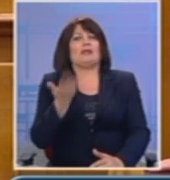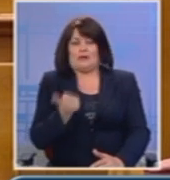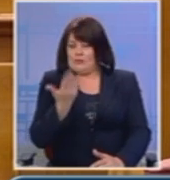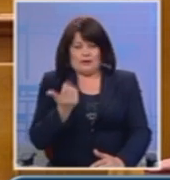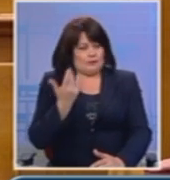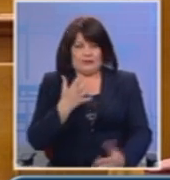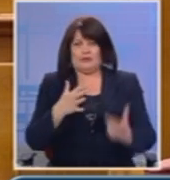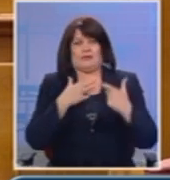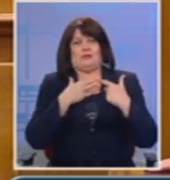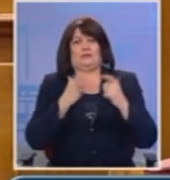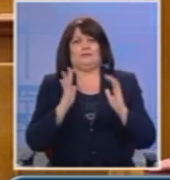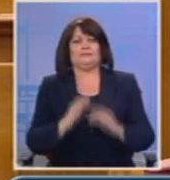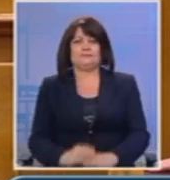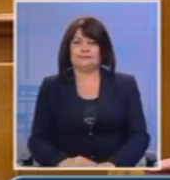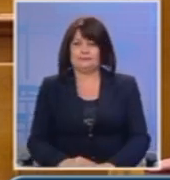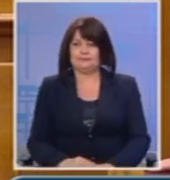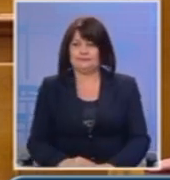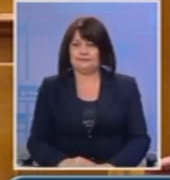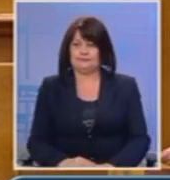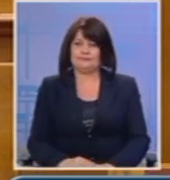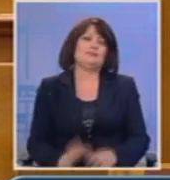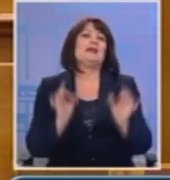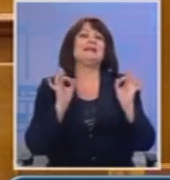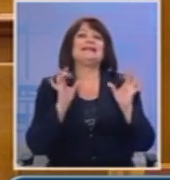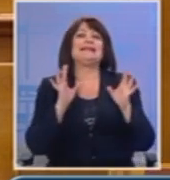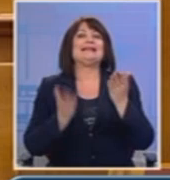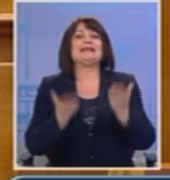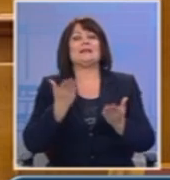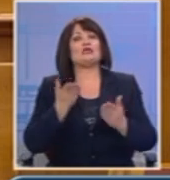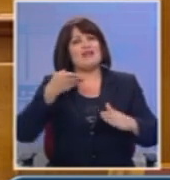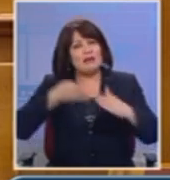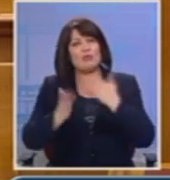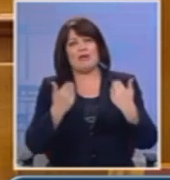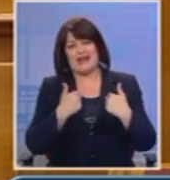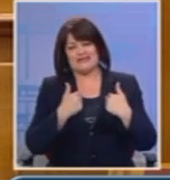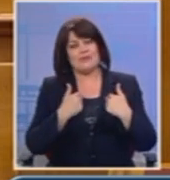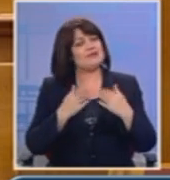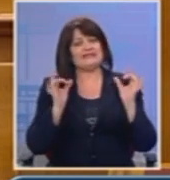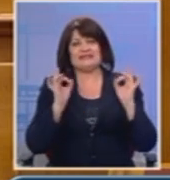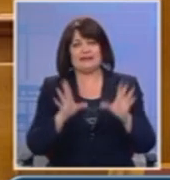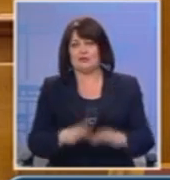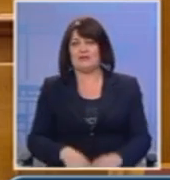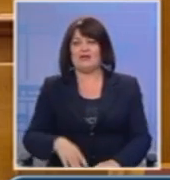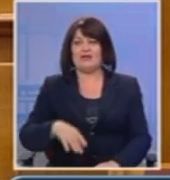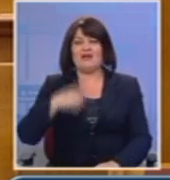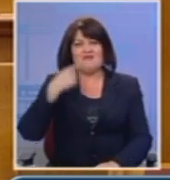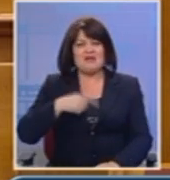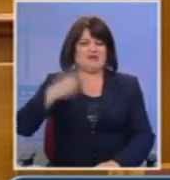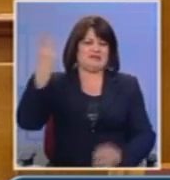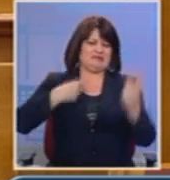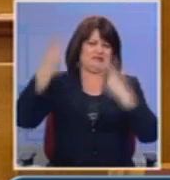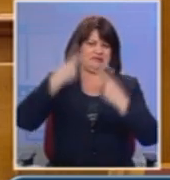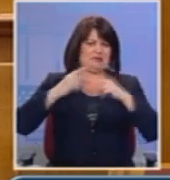ασφυξίας τίποτα δεν συγκρίνεται με αυτά που έχουμε βιώσει τα έχετε συκοφαντήσει όλα αυτά τα έχετε